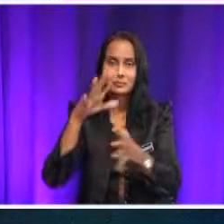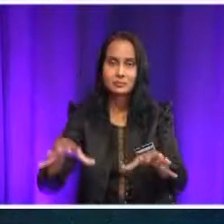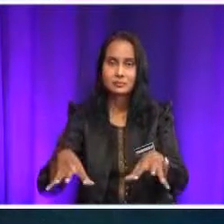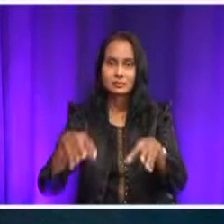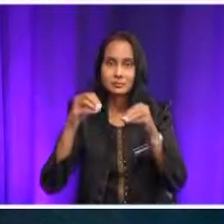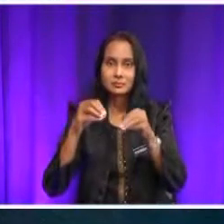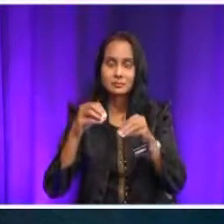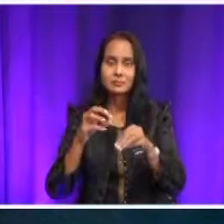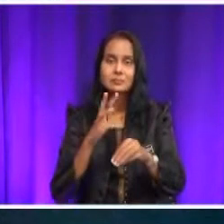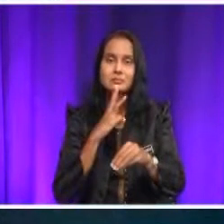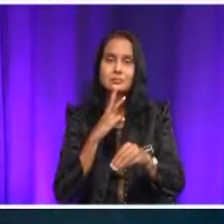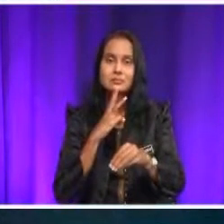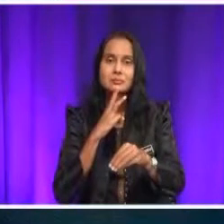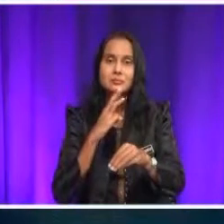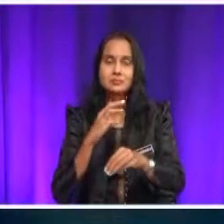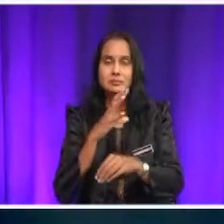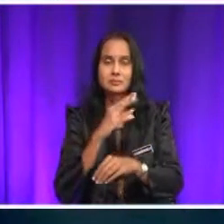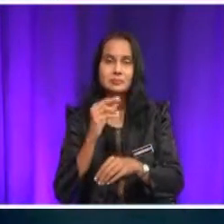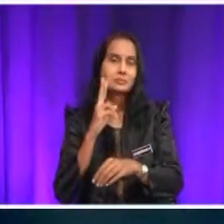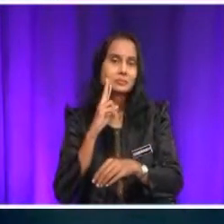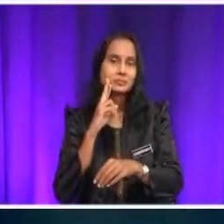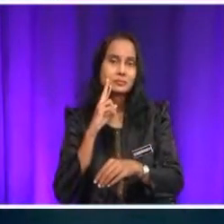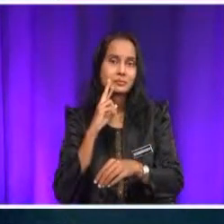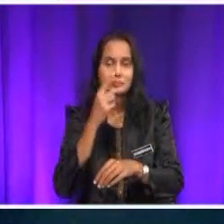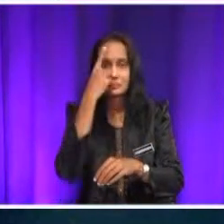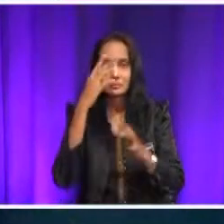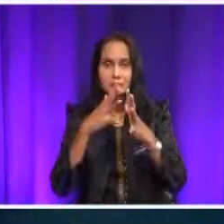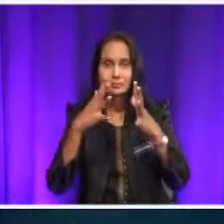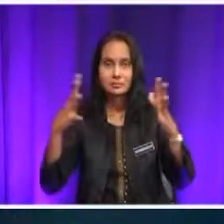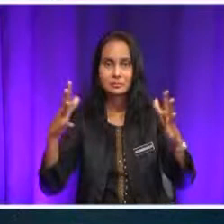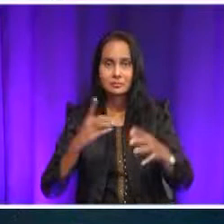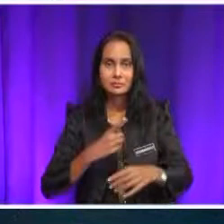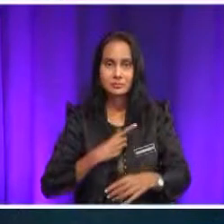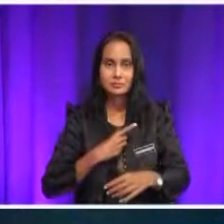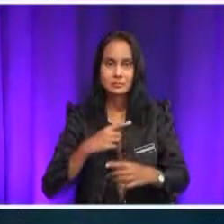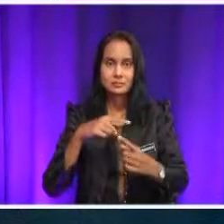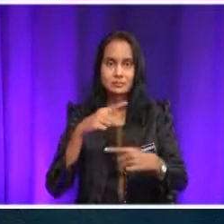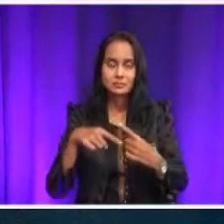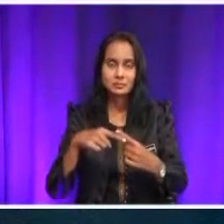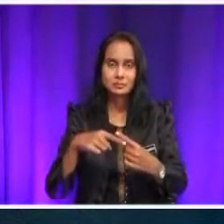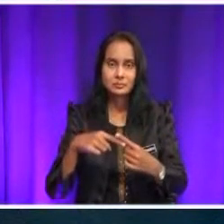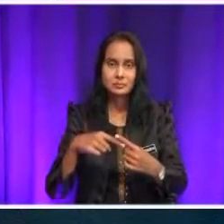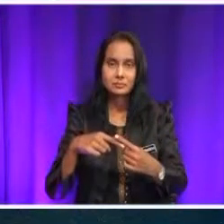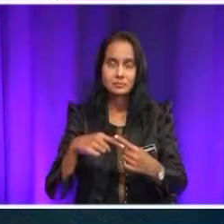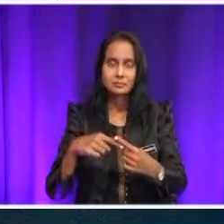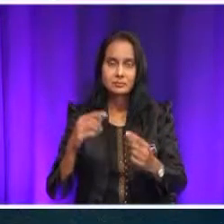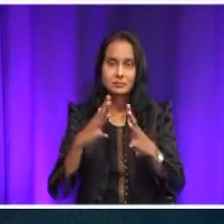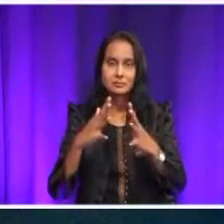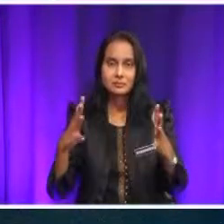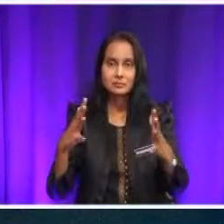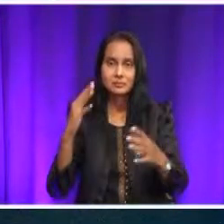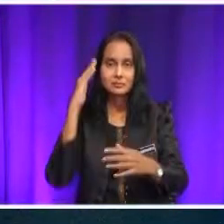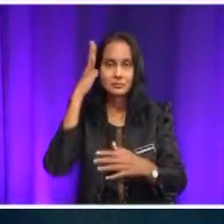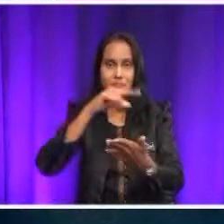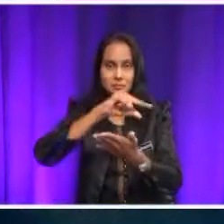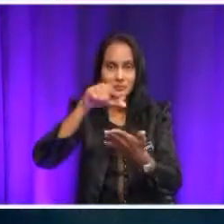nutrien daripada tanah untuk membesarkan dirinya tapi apabila sampai satu peringkat dia akan menggugurkan daun dari ranting-rantingnya dan seterusnya